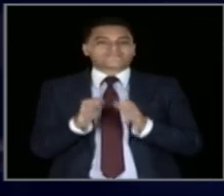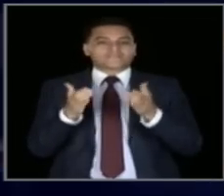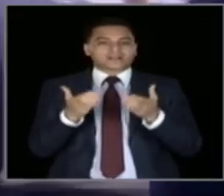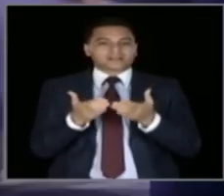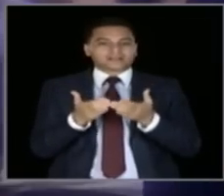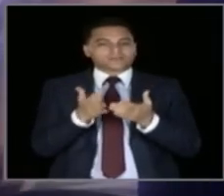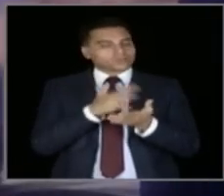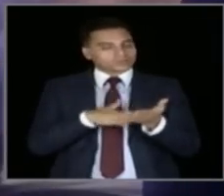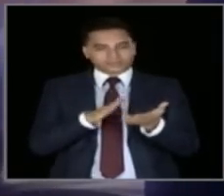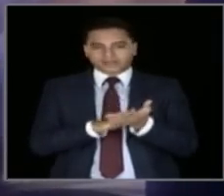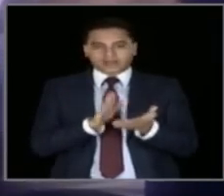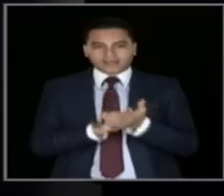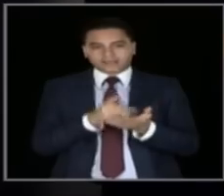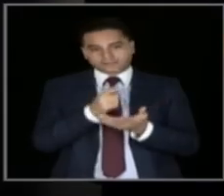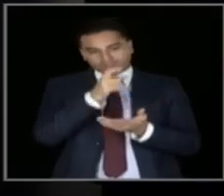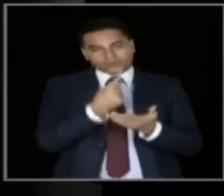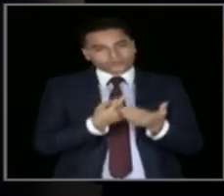نحيي كلنا. حقيقي.